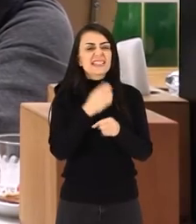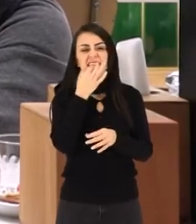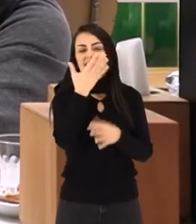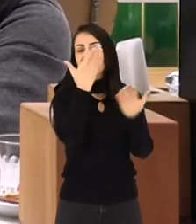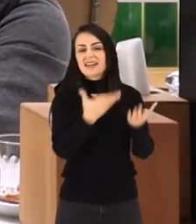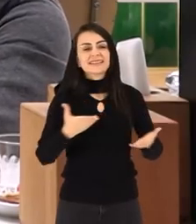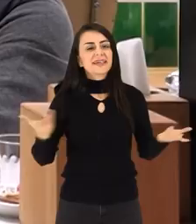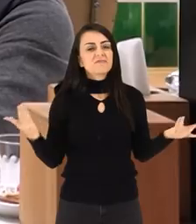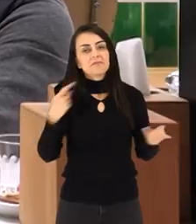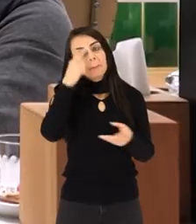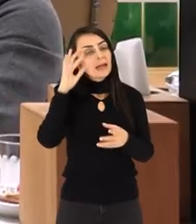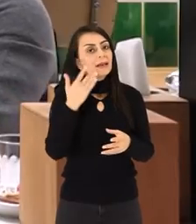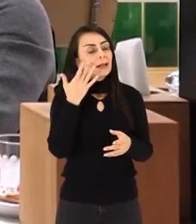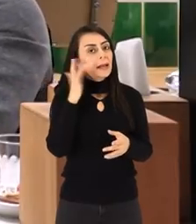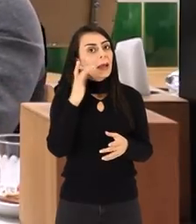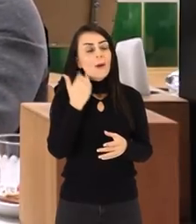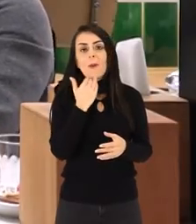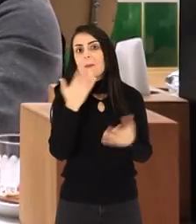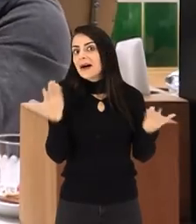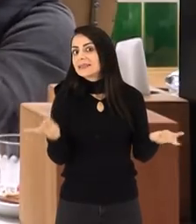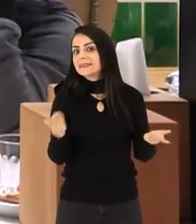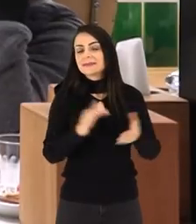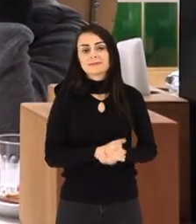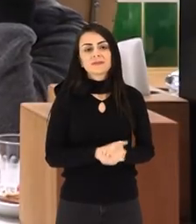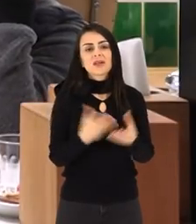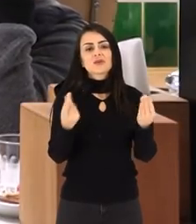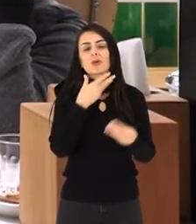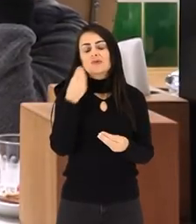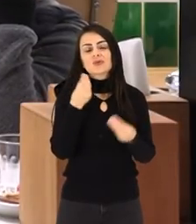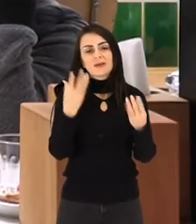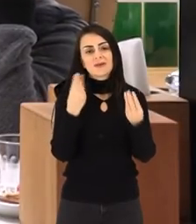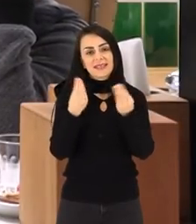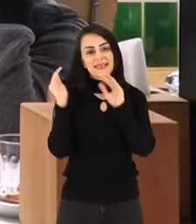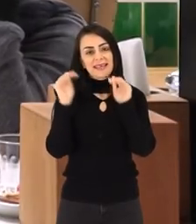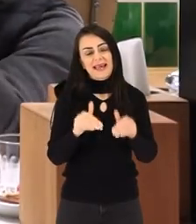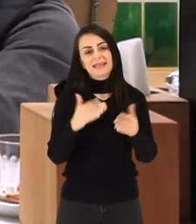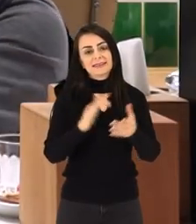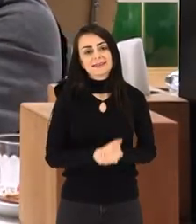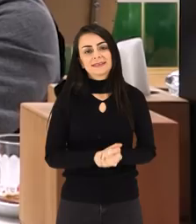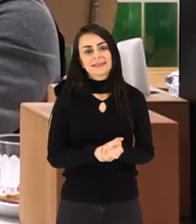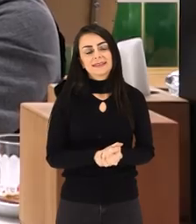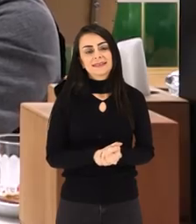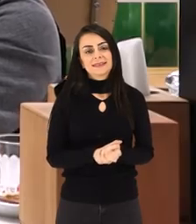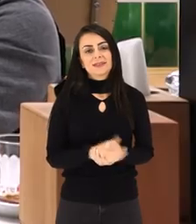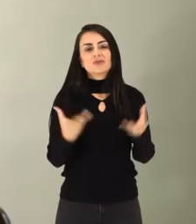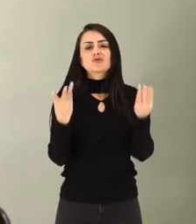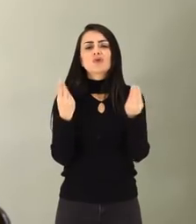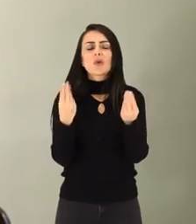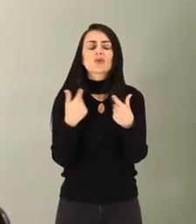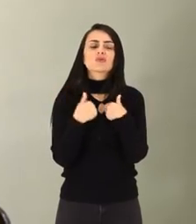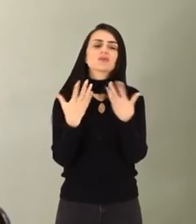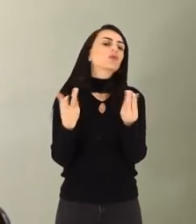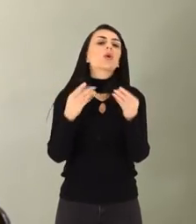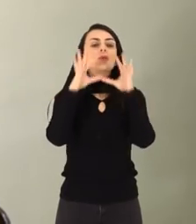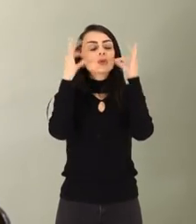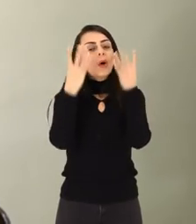atıyorumdur ya şu anda. Belki. Yani, belli mi olur yani? Vay anasını. Çok güzel oldu. İyi ki geldin. İyi